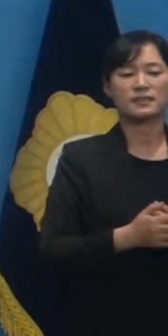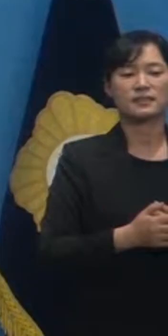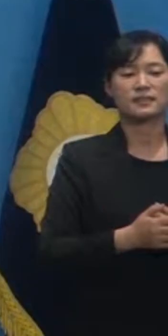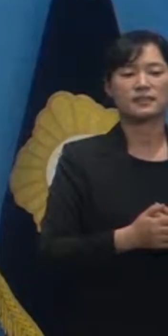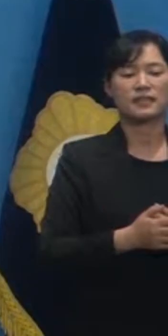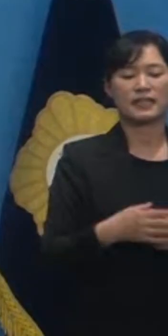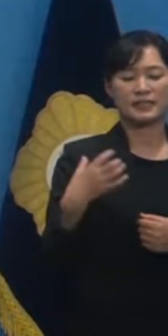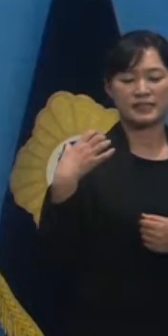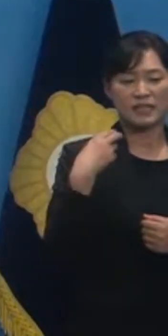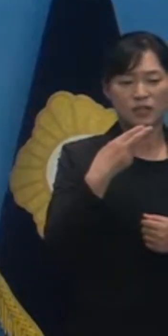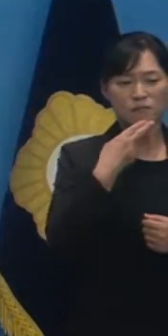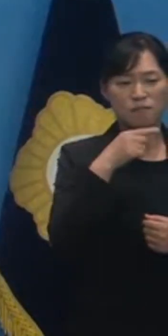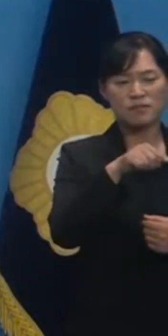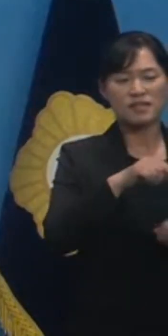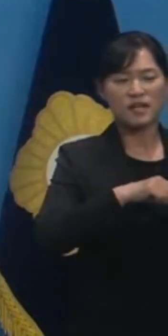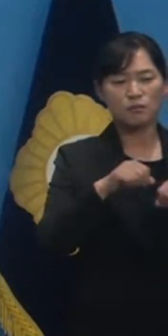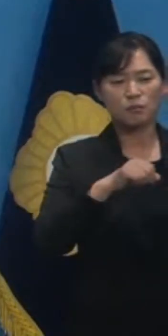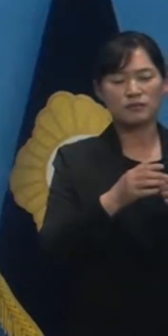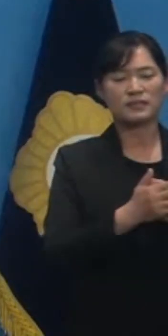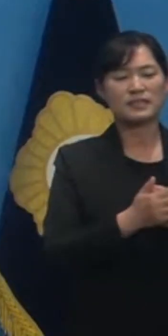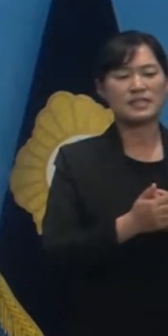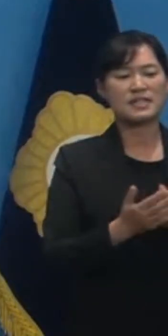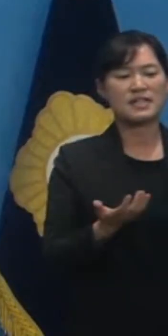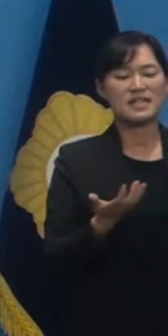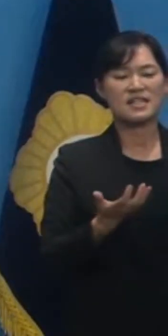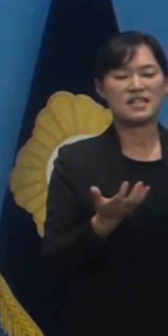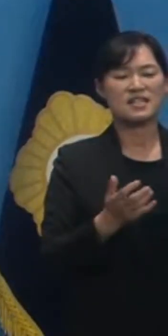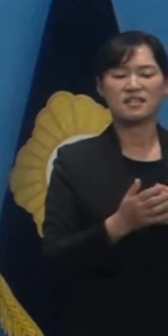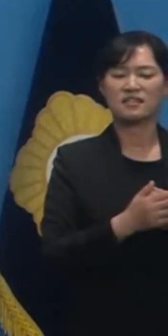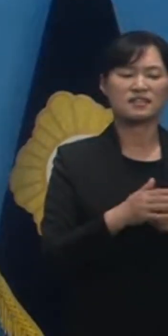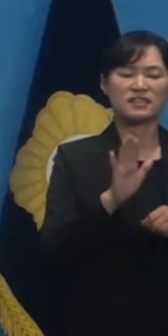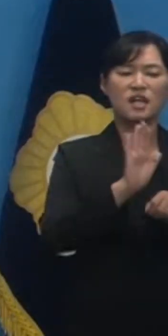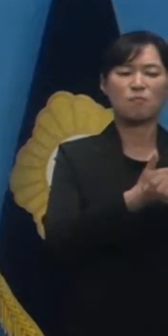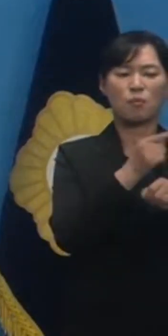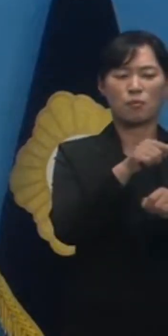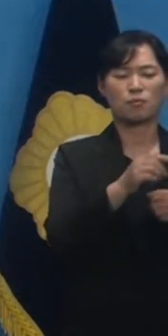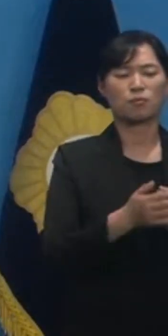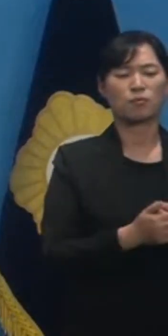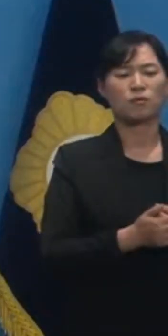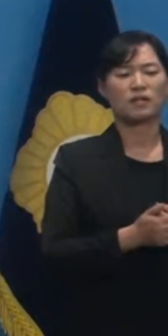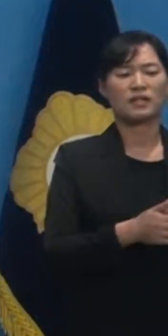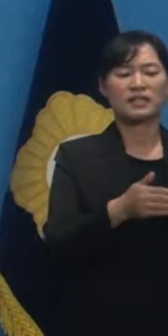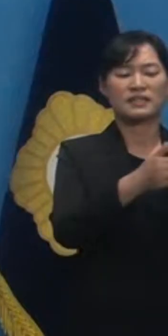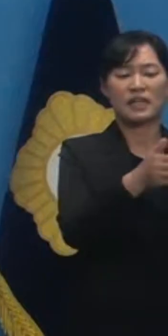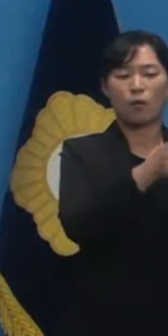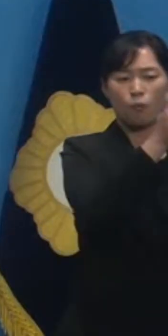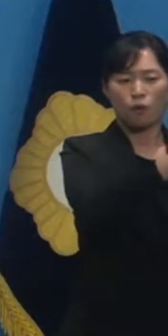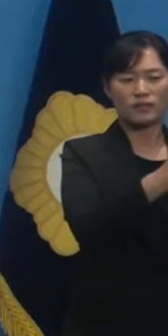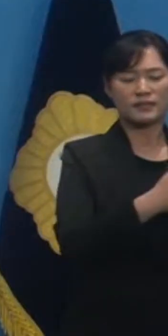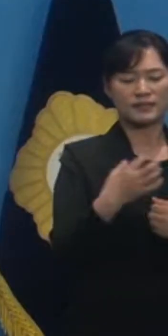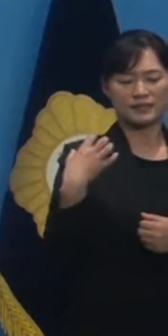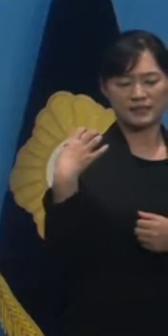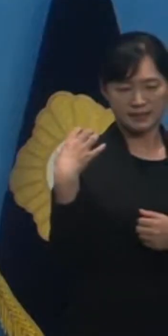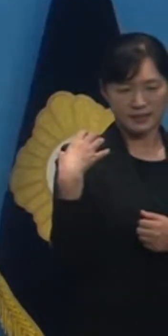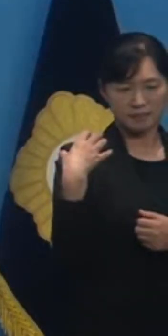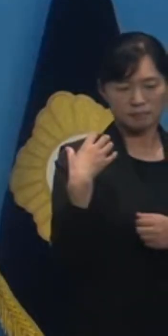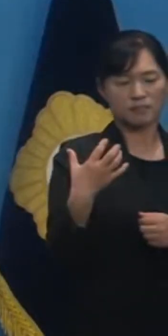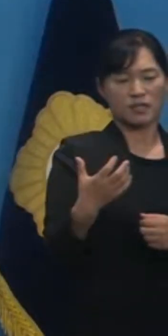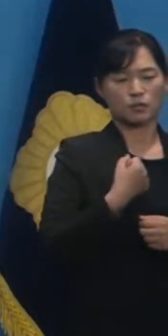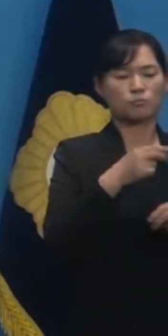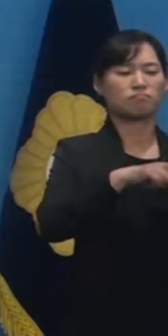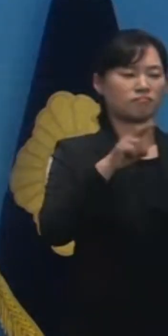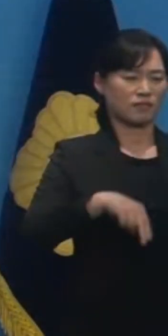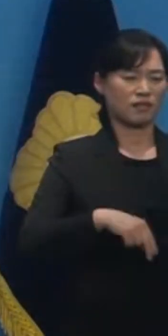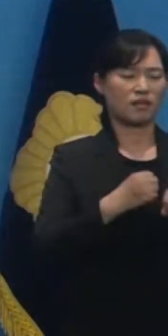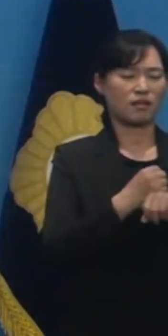통신부의 무책임한 대응은 심각한 직무유기이며 유상인 과기부 장관은 이 사태에 대한 책임을 지고 즉각 사퇴해야